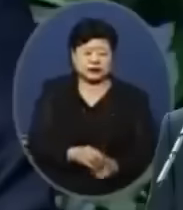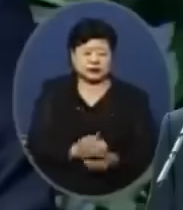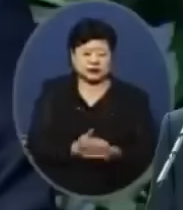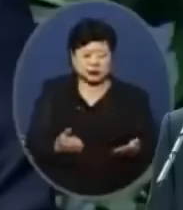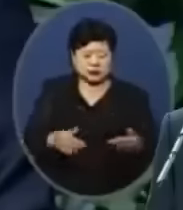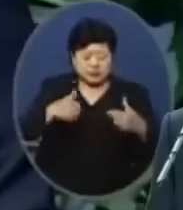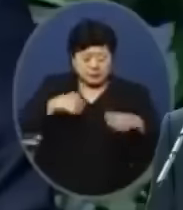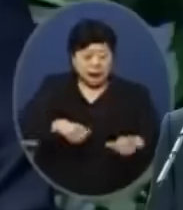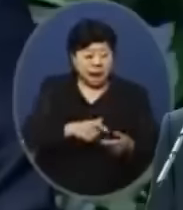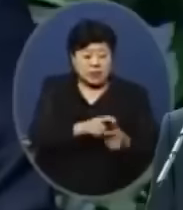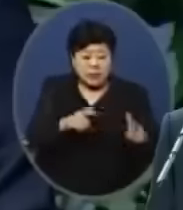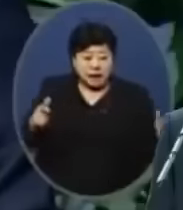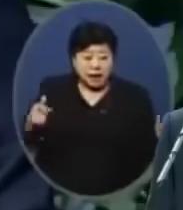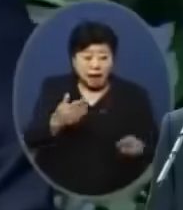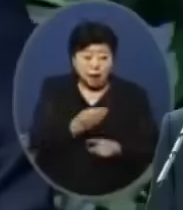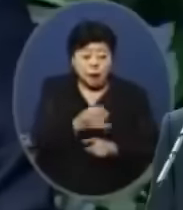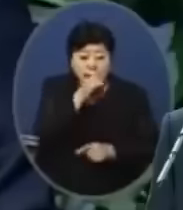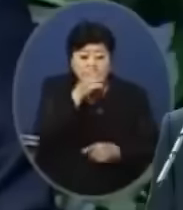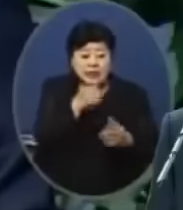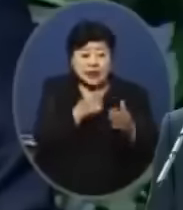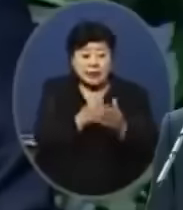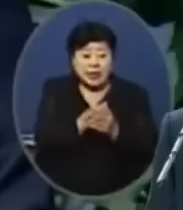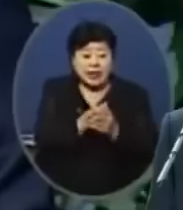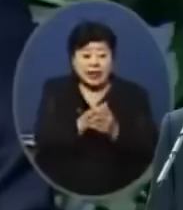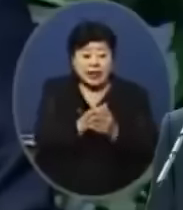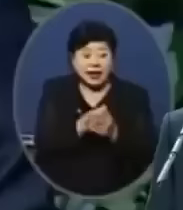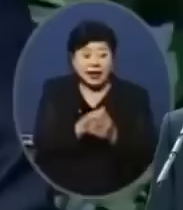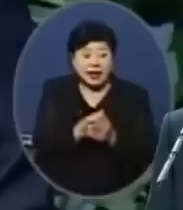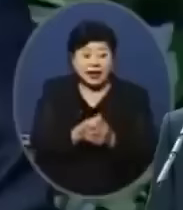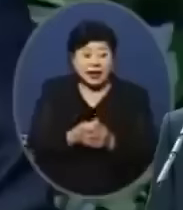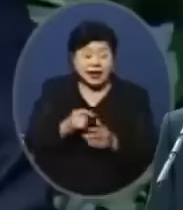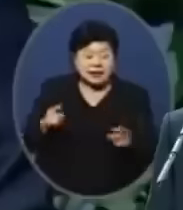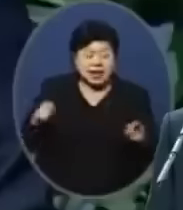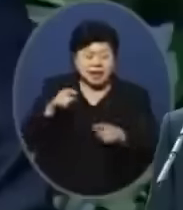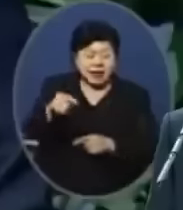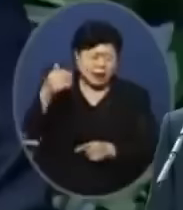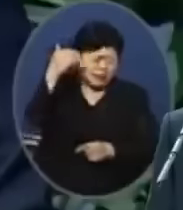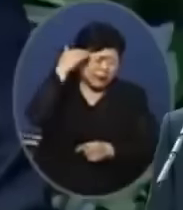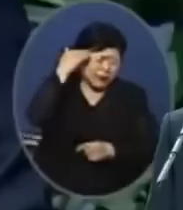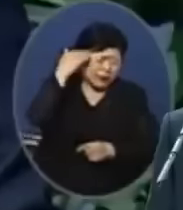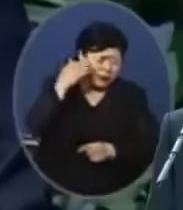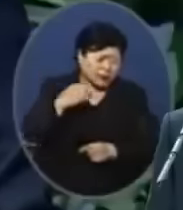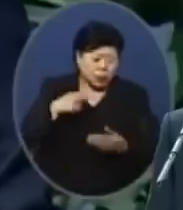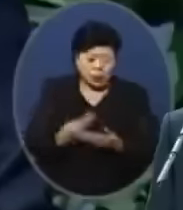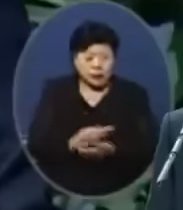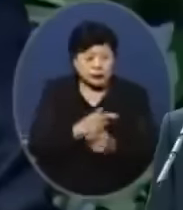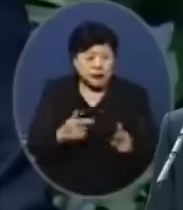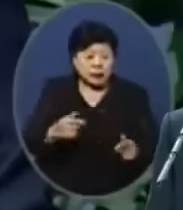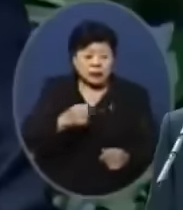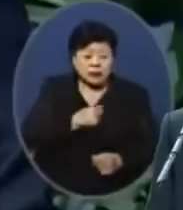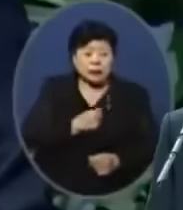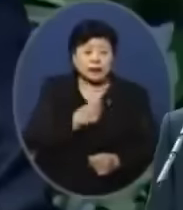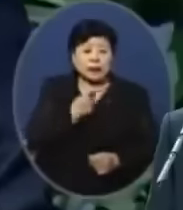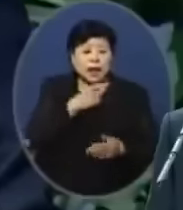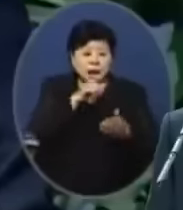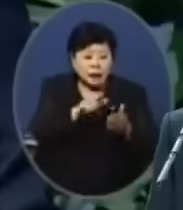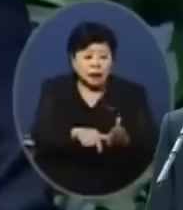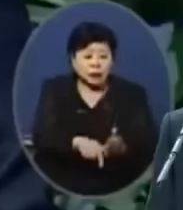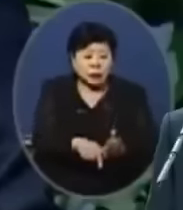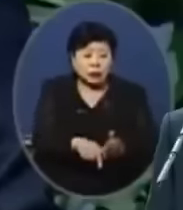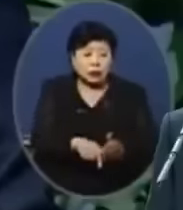무너지지 않습니다. 보배를 가졌기 때문에 사방으로 우겨쌈을 당해도 쌓이지 아니하고 답답한 일을 당해도